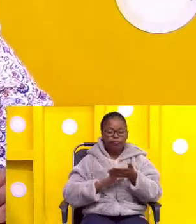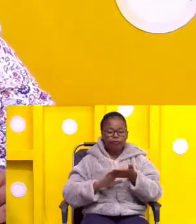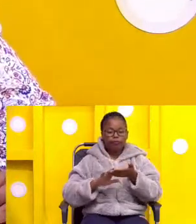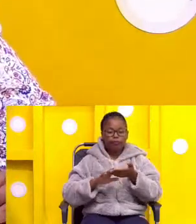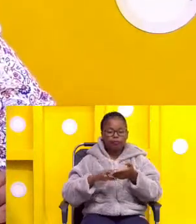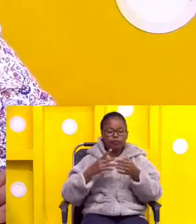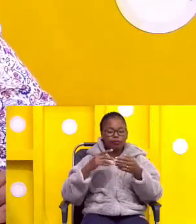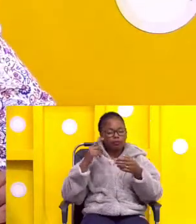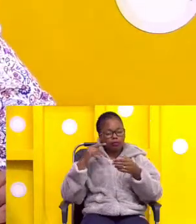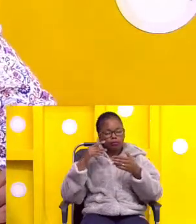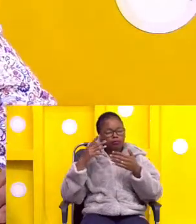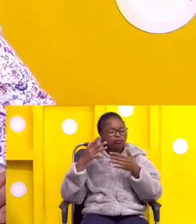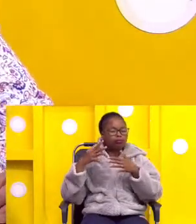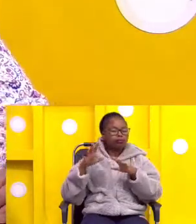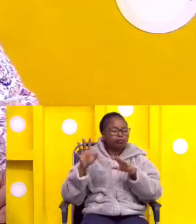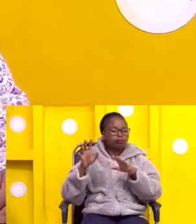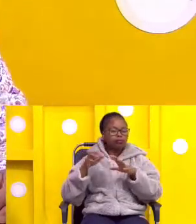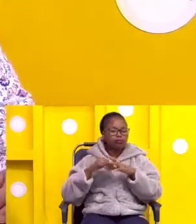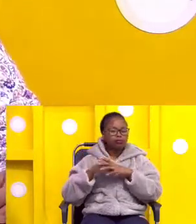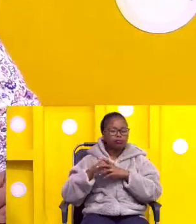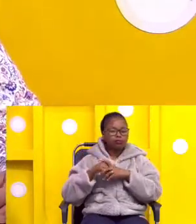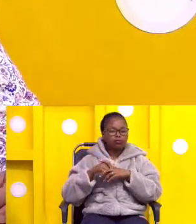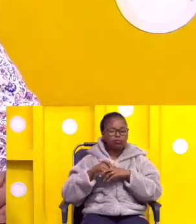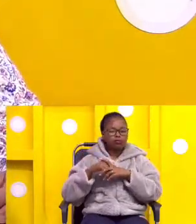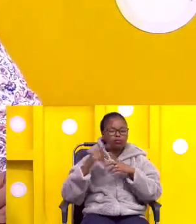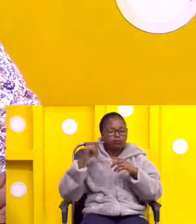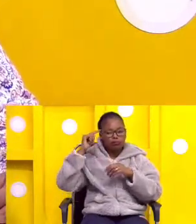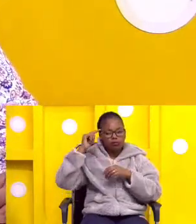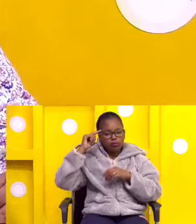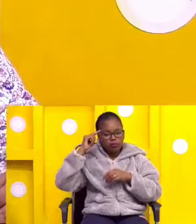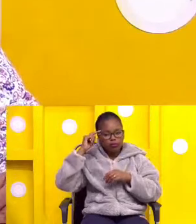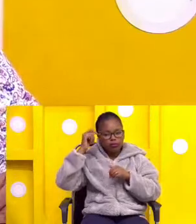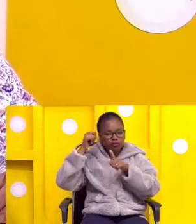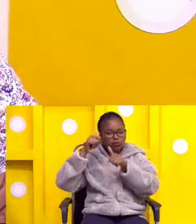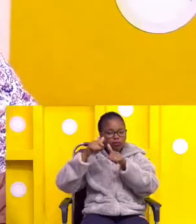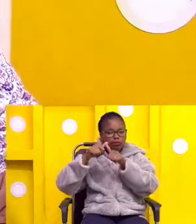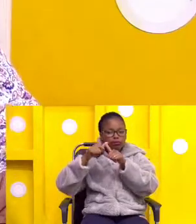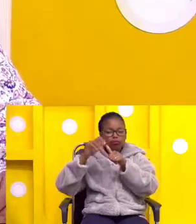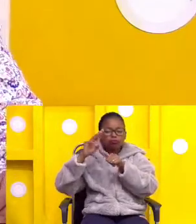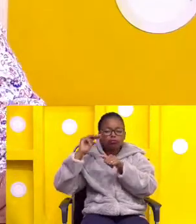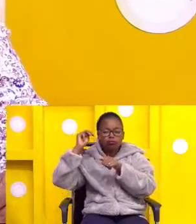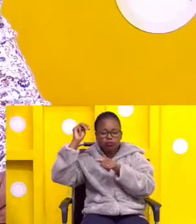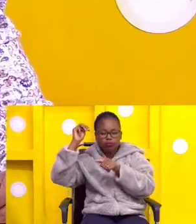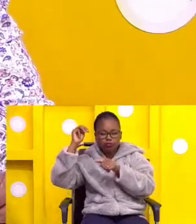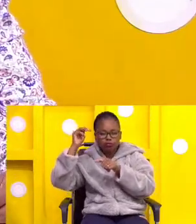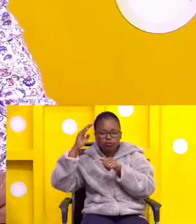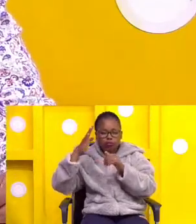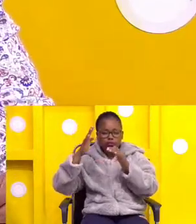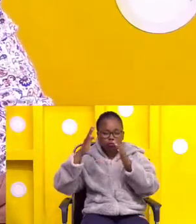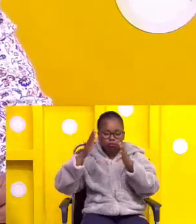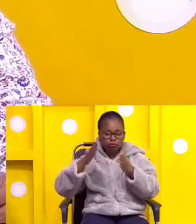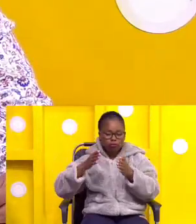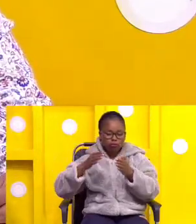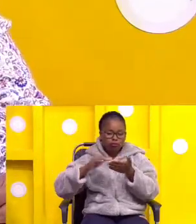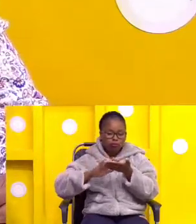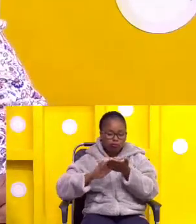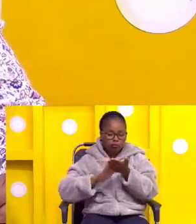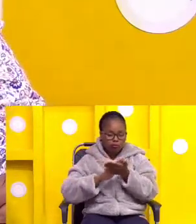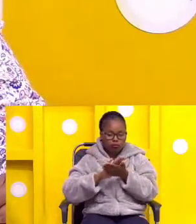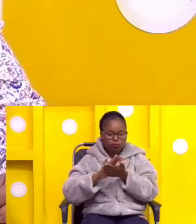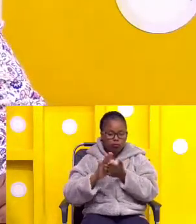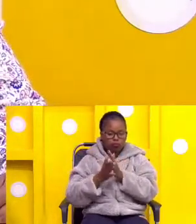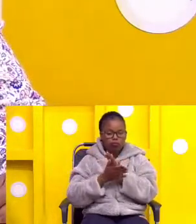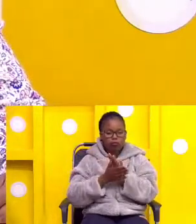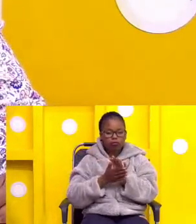gesiria nedarekia. Dialili kanilia tereri. Timodo mugima daha kira maguta wafishi. Tole nale vale lecho.